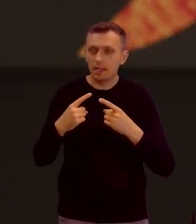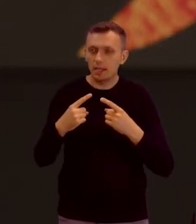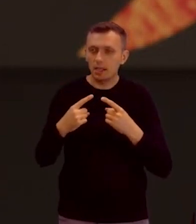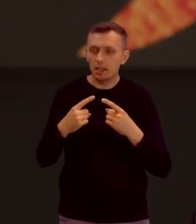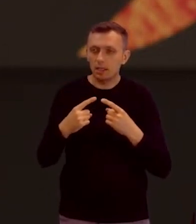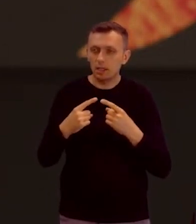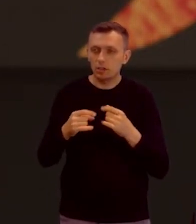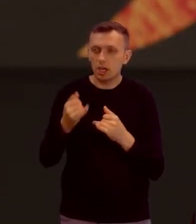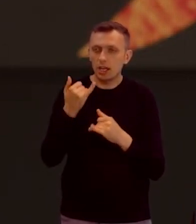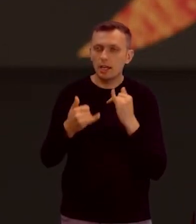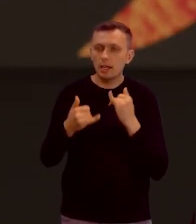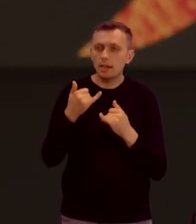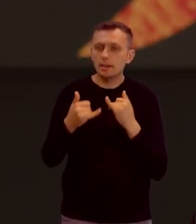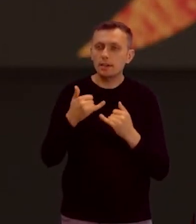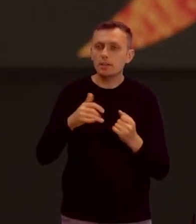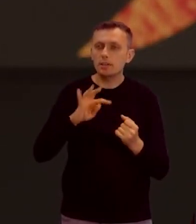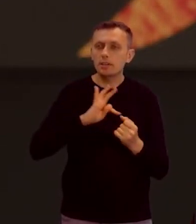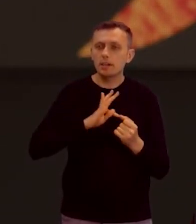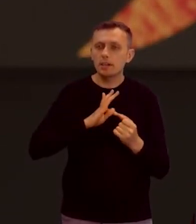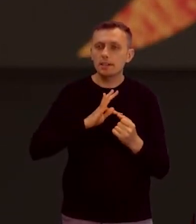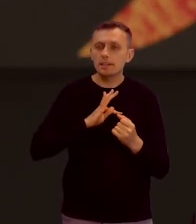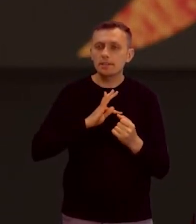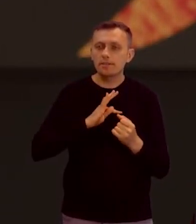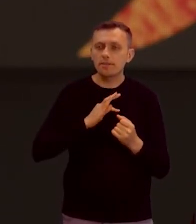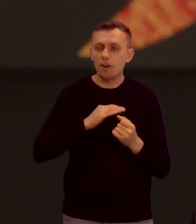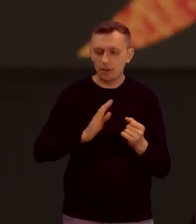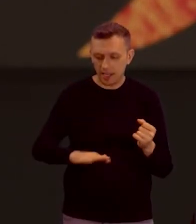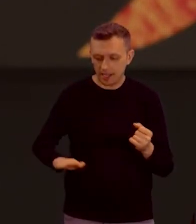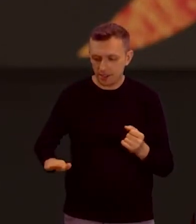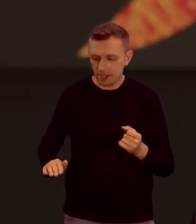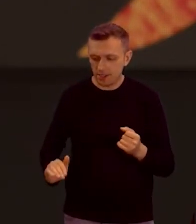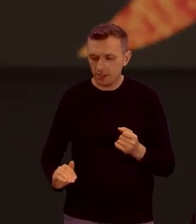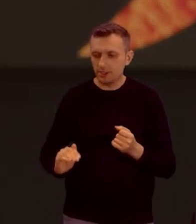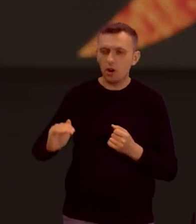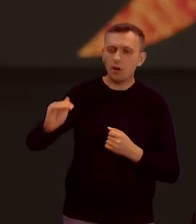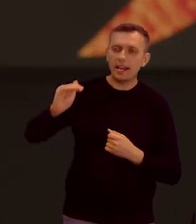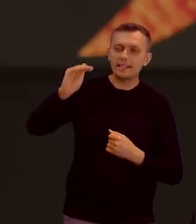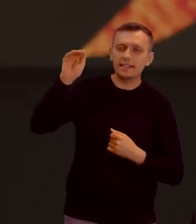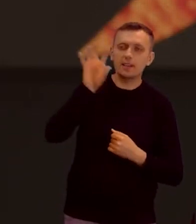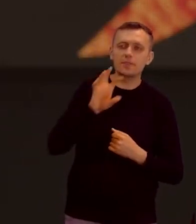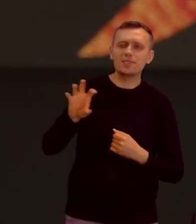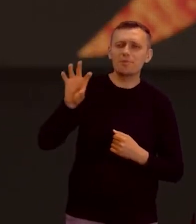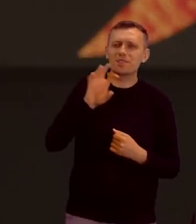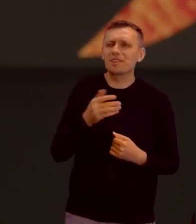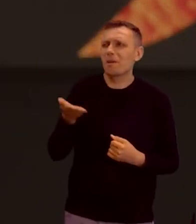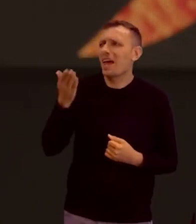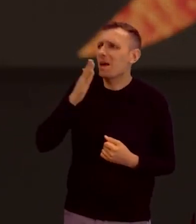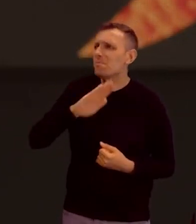jest obserwowanie własnych dorastających dzieci. To niesamowita